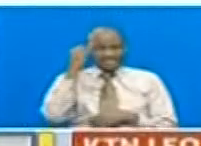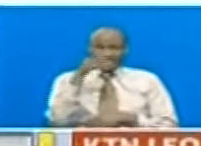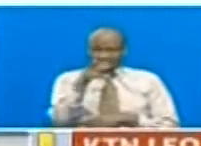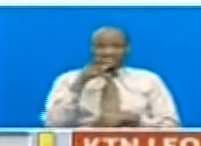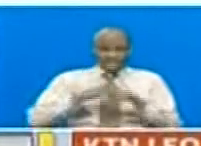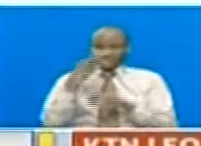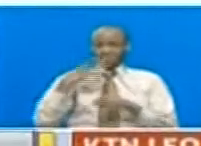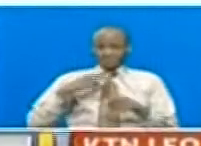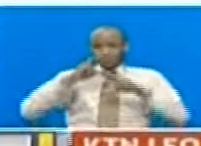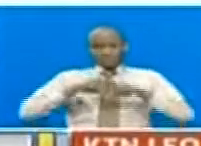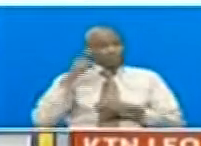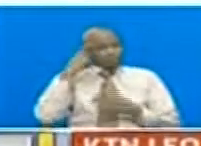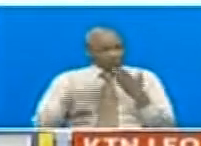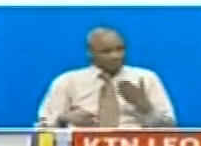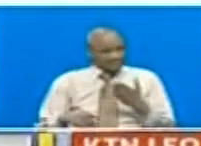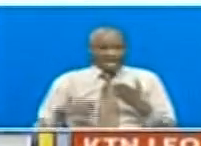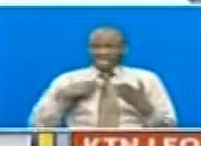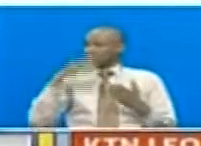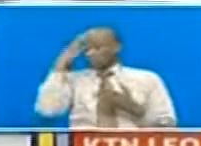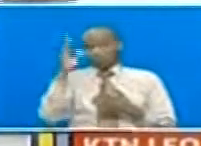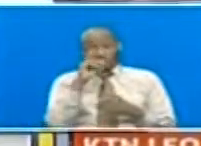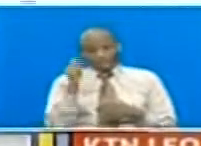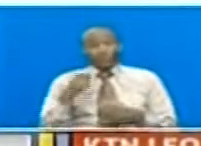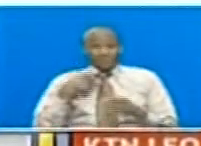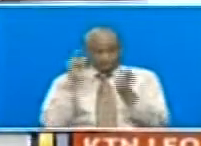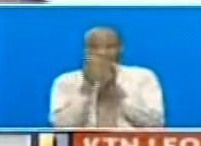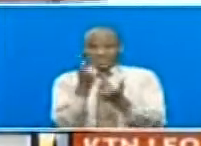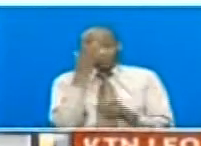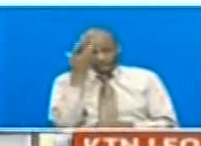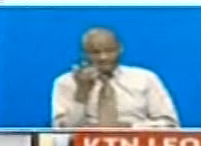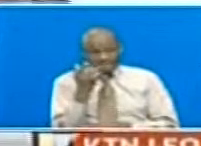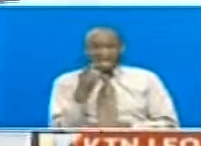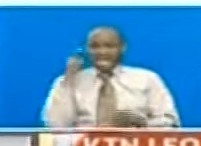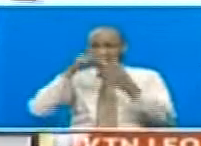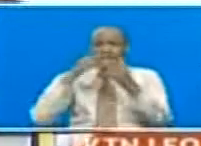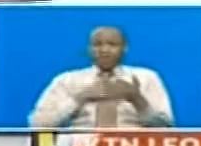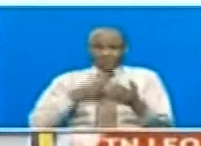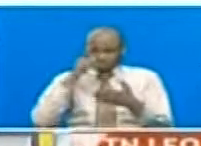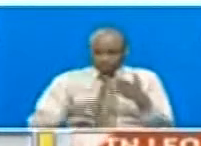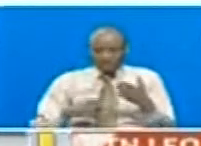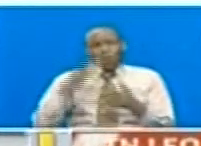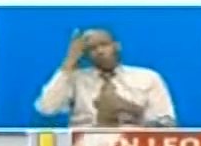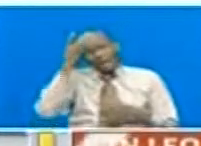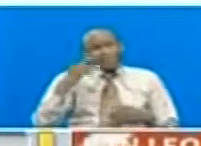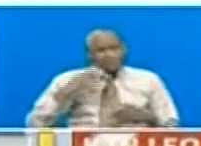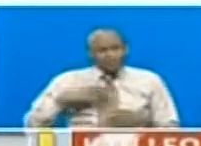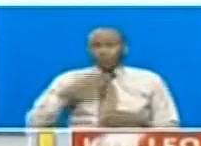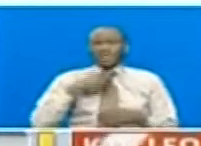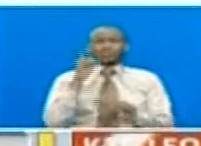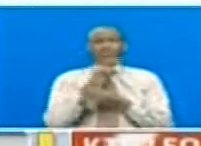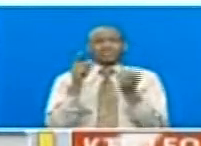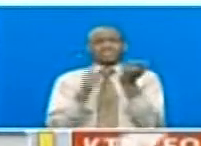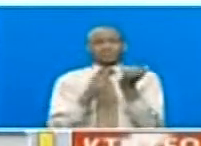watu watatu. Manake hatukujuana, tukaja tukajuana kwa ajili ya kitu kimoja. Na nia ni kwamba je, kwa nini watu wanatumia